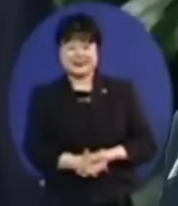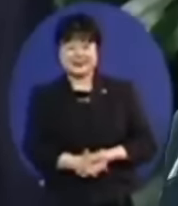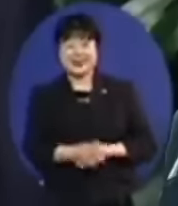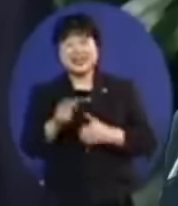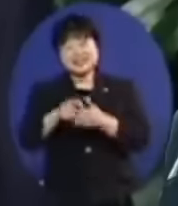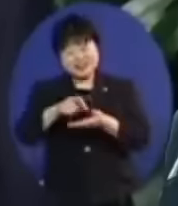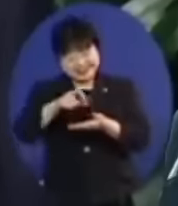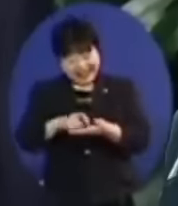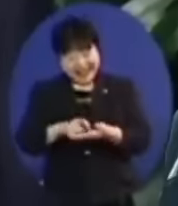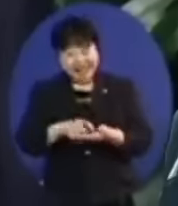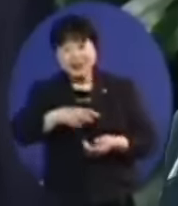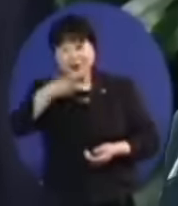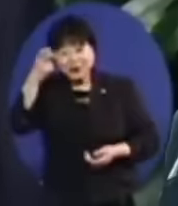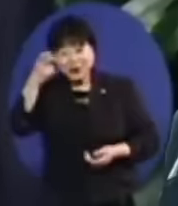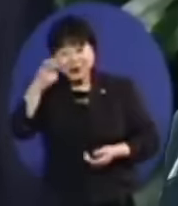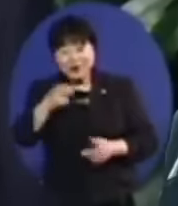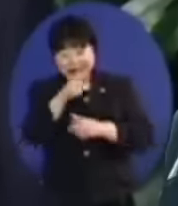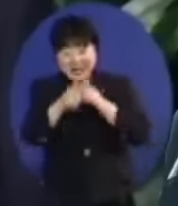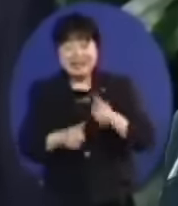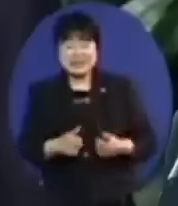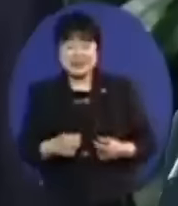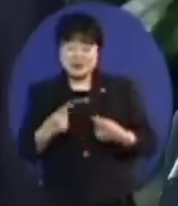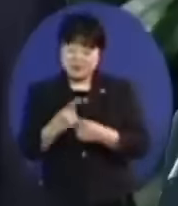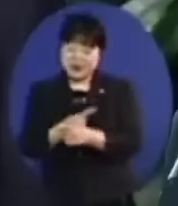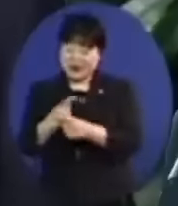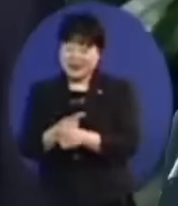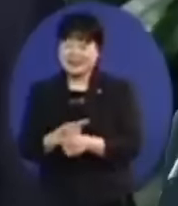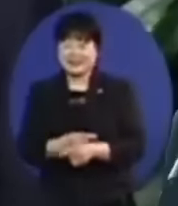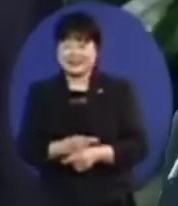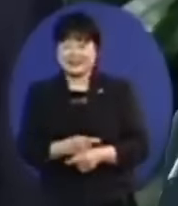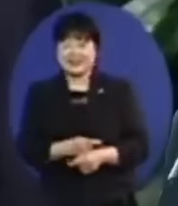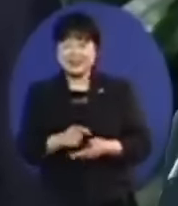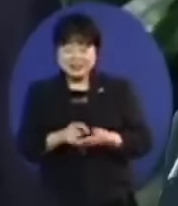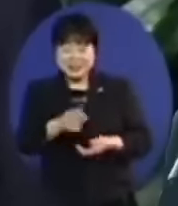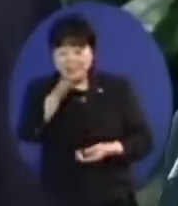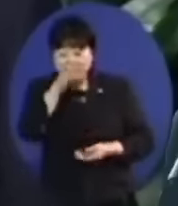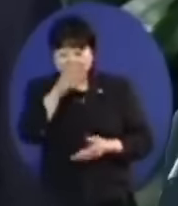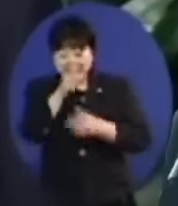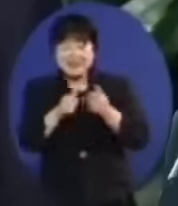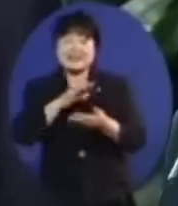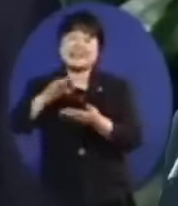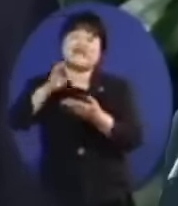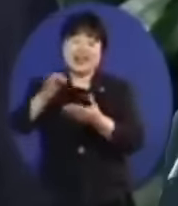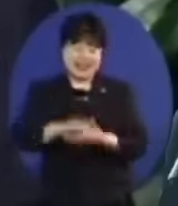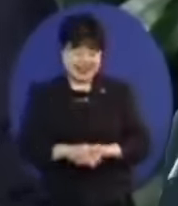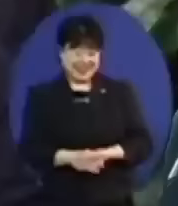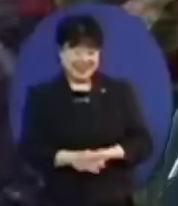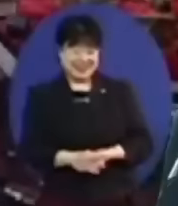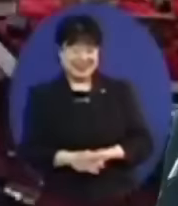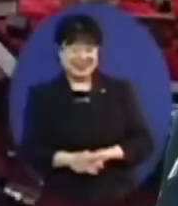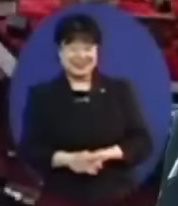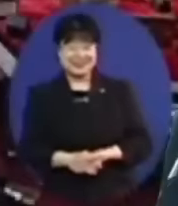어지간히 똑똑한 사람은 하나님이 깨뜨리시고 어지간한 바보는 하나님이 사용하시는 것입니다.